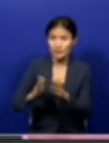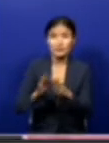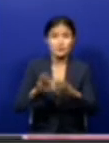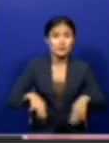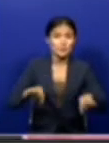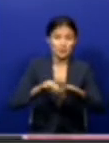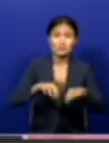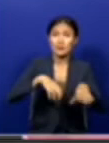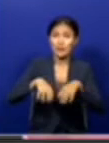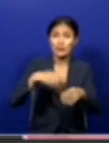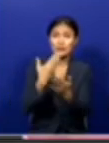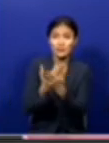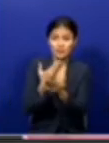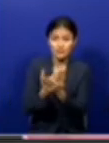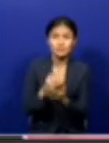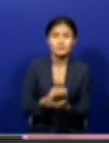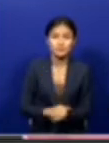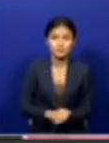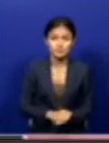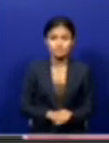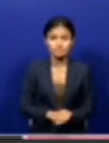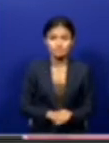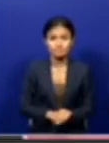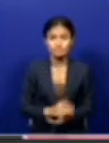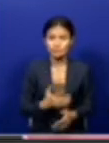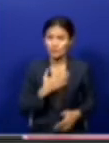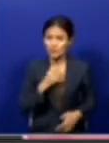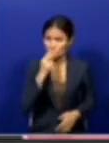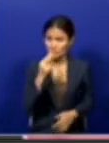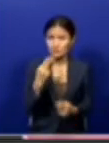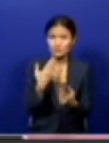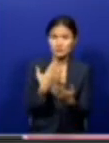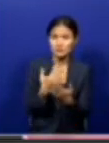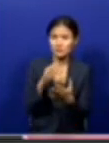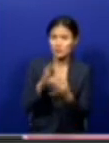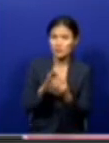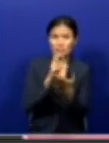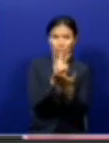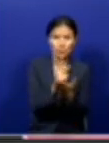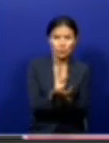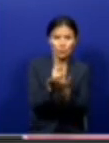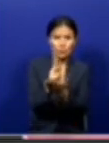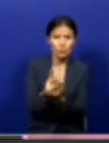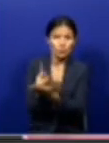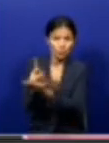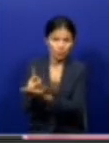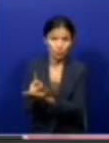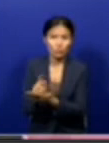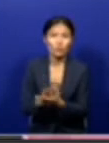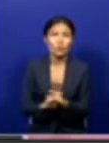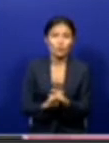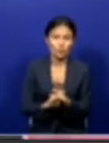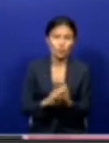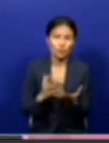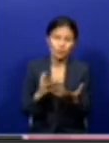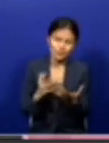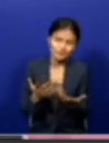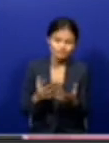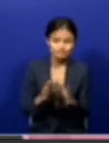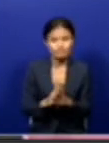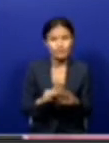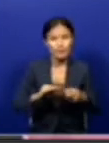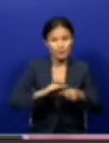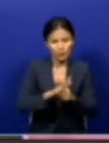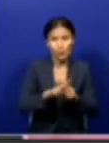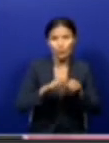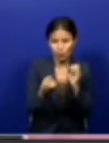งินเนี่ยครับเพราะผมจะเห็นว่ามีแต่เรื่องกู้โอเคครับอาจจะกระทบเรื่องของโควิดก็ดีนะครับแ